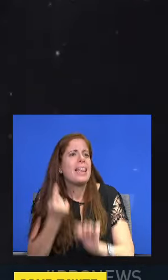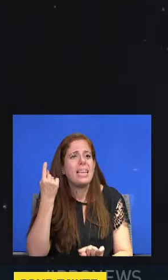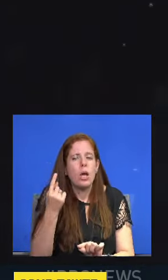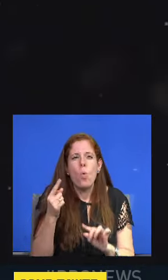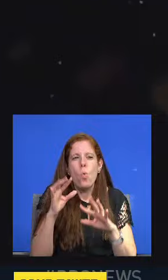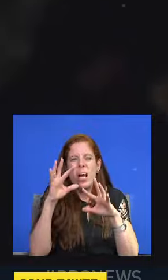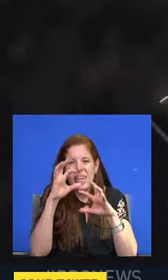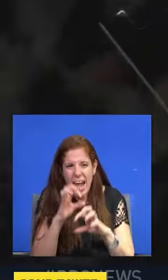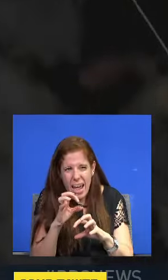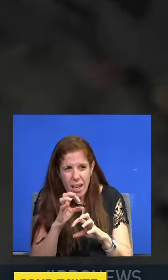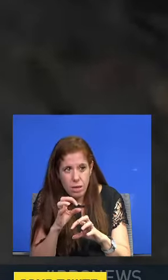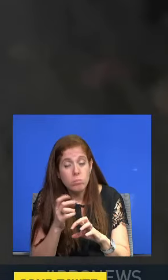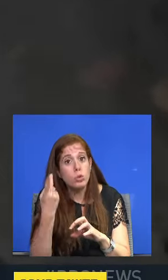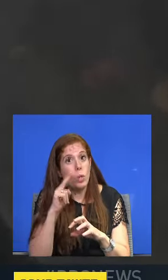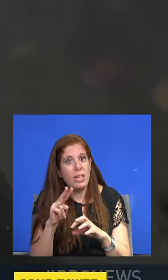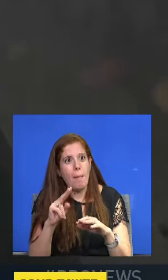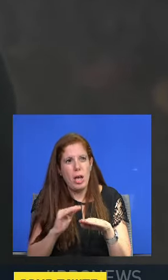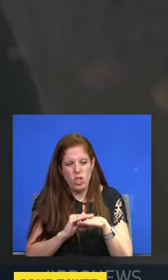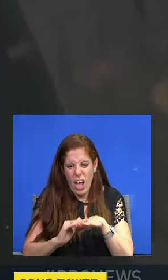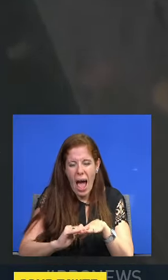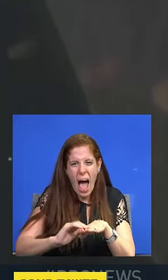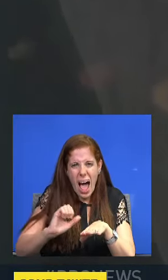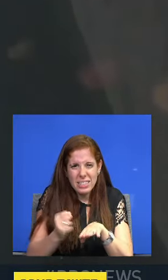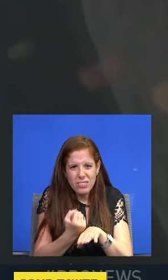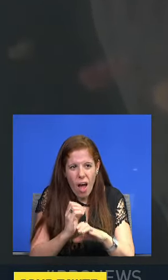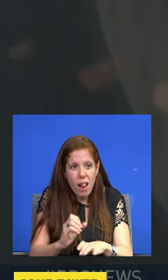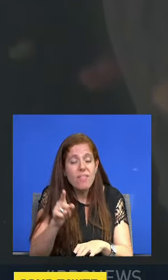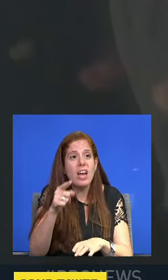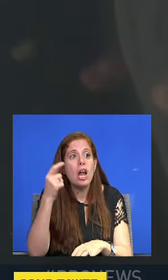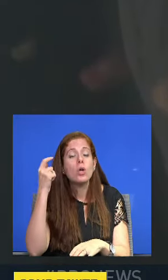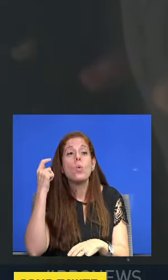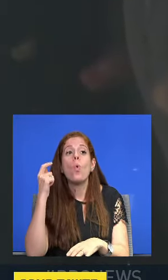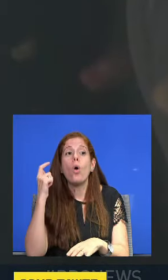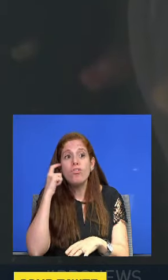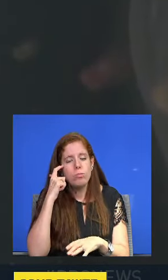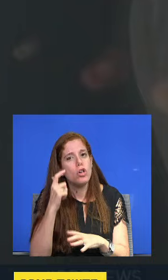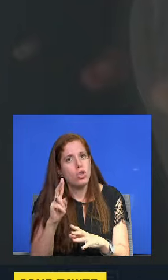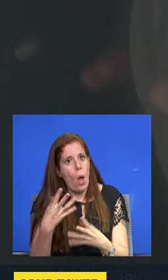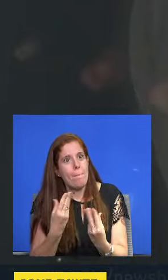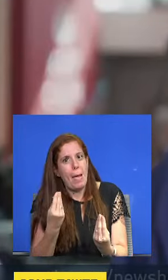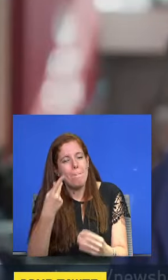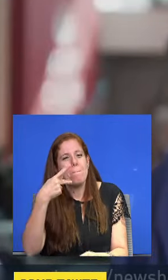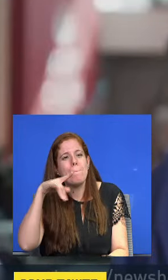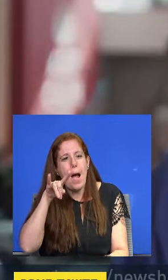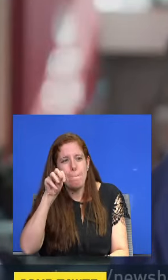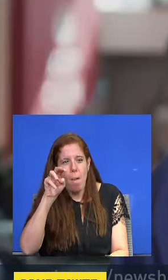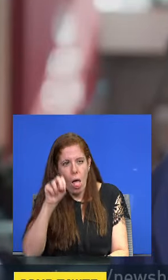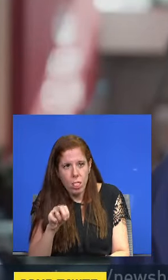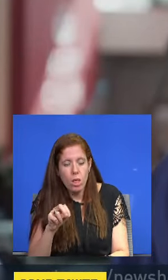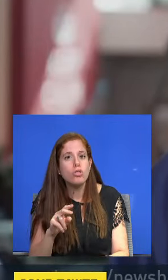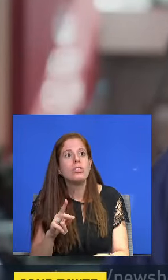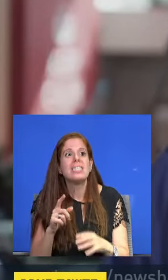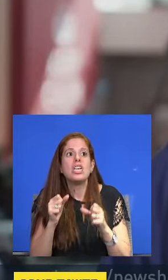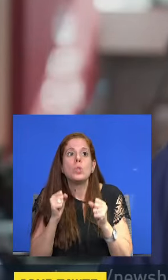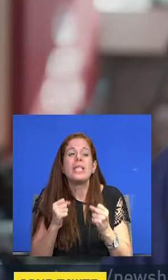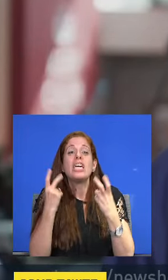dark, darker than asphalt. And we believed that that meant it was rich in carbon, which is the essential element for all life on